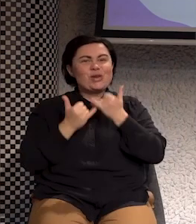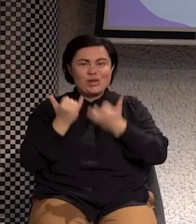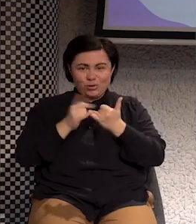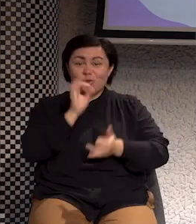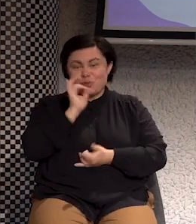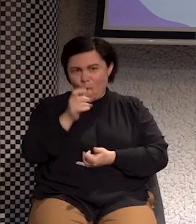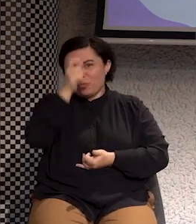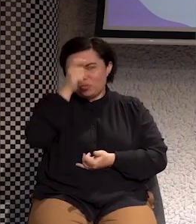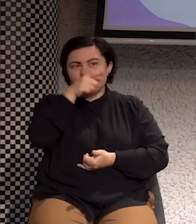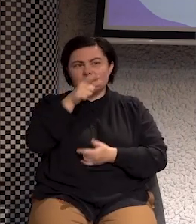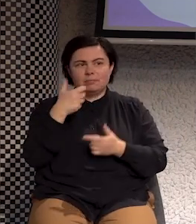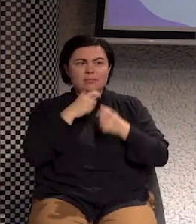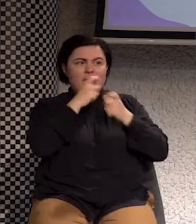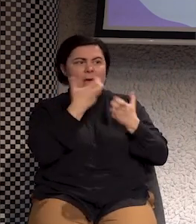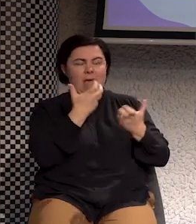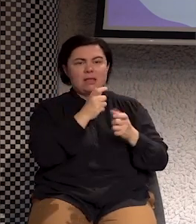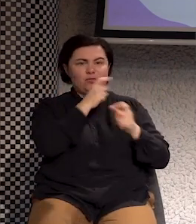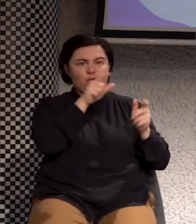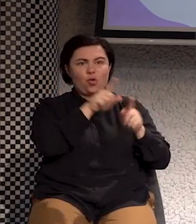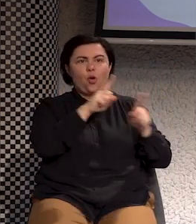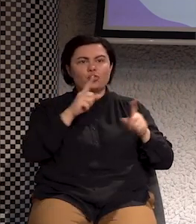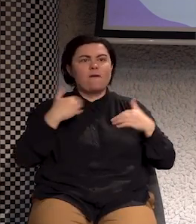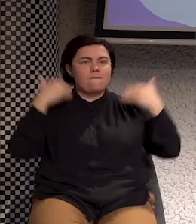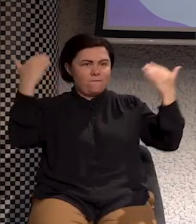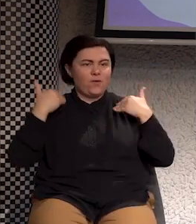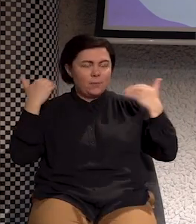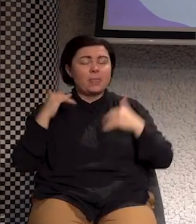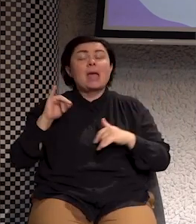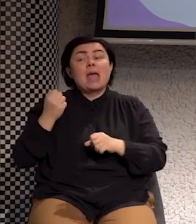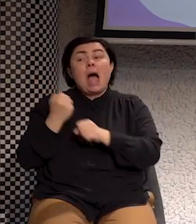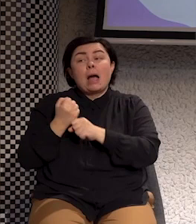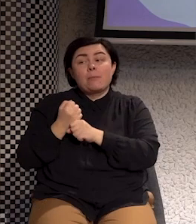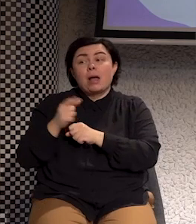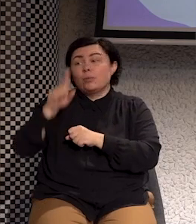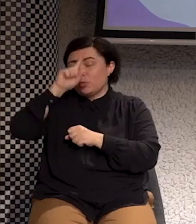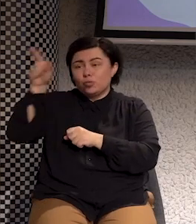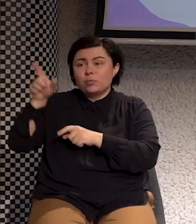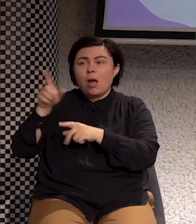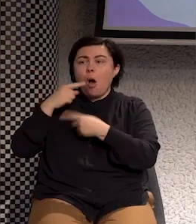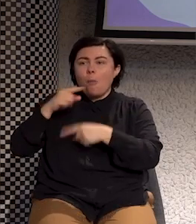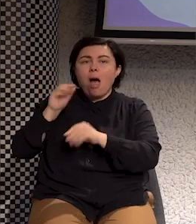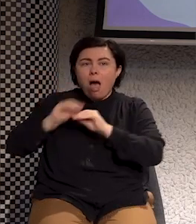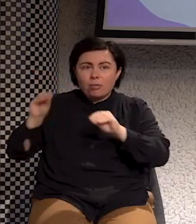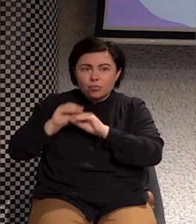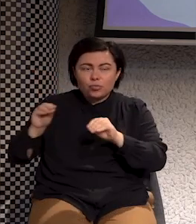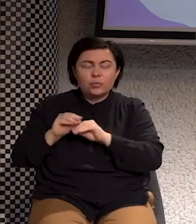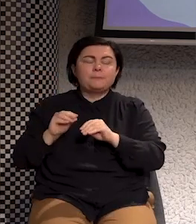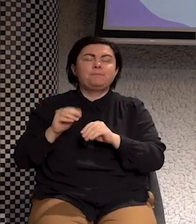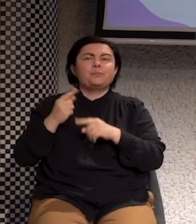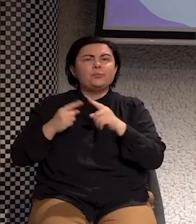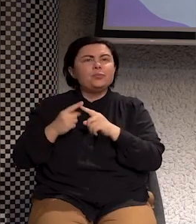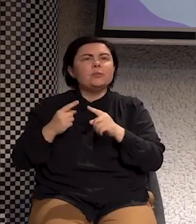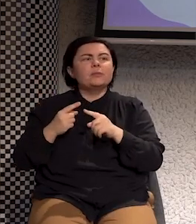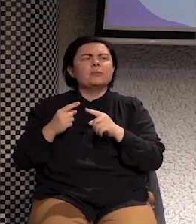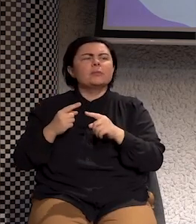jest taka, do której oni się chętnie zwrócą. A jak mi się pracowało z edukatorami, jak się pracuje z edukatorami? To trochę jest tak, że ja